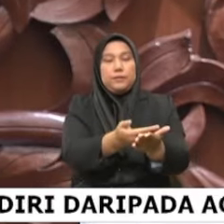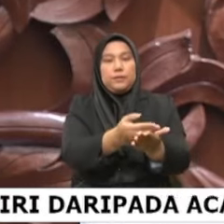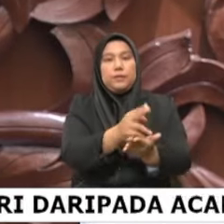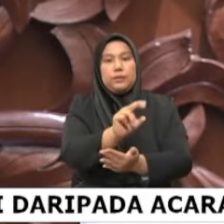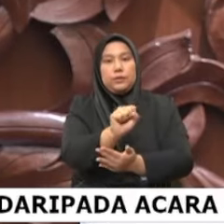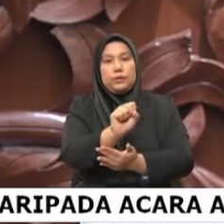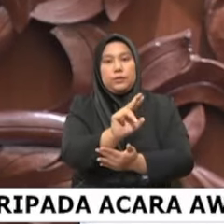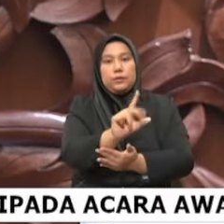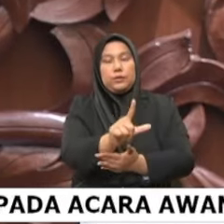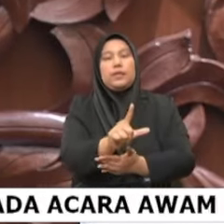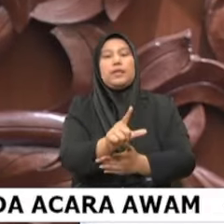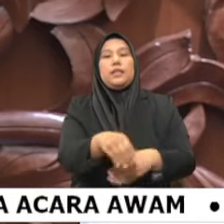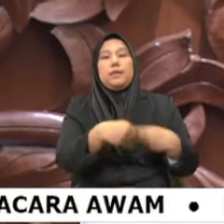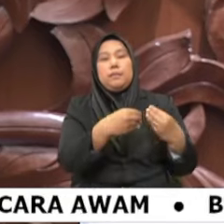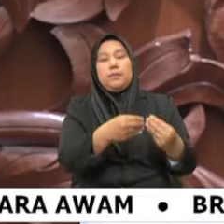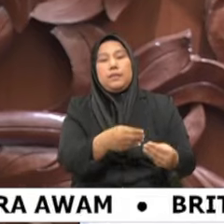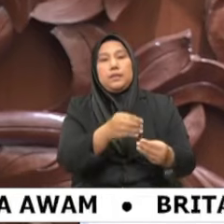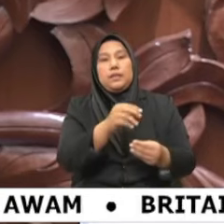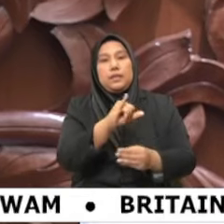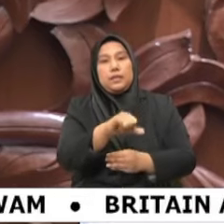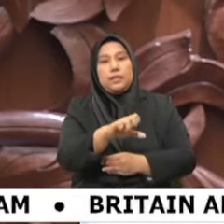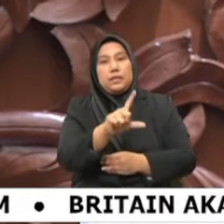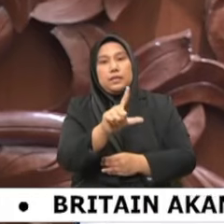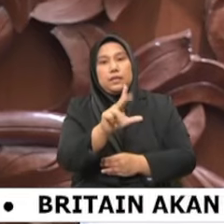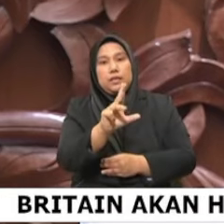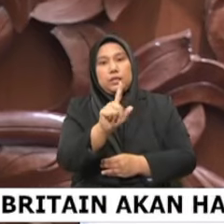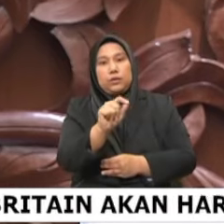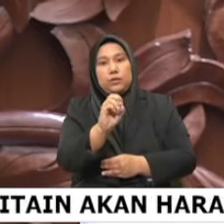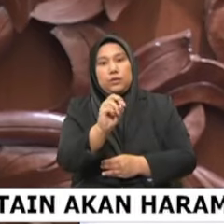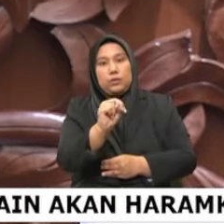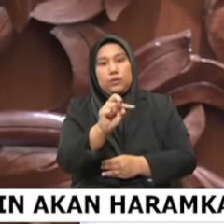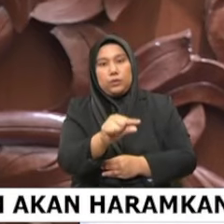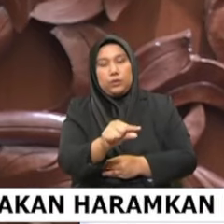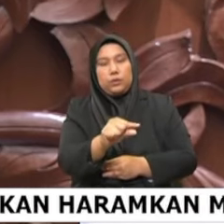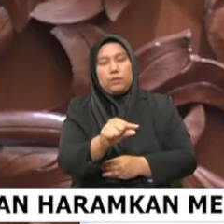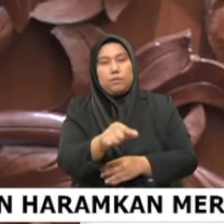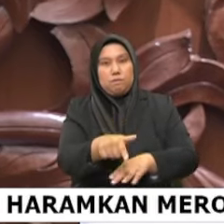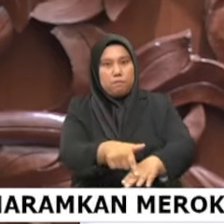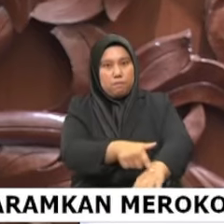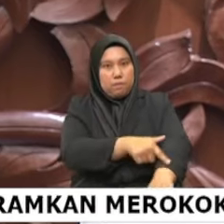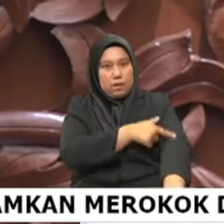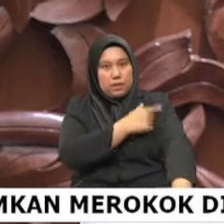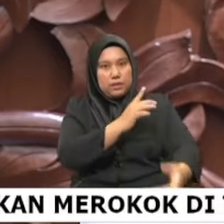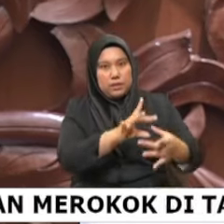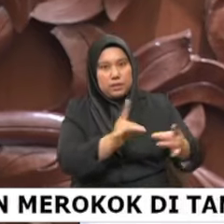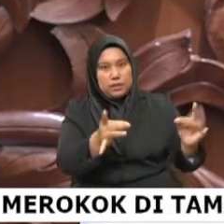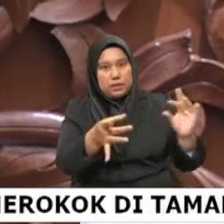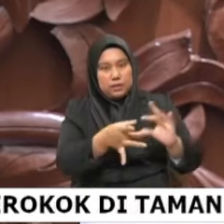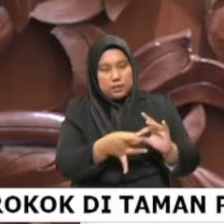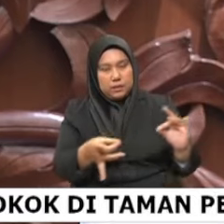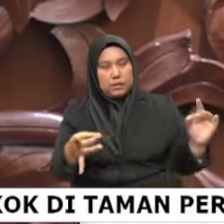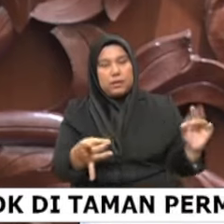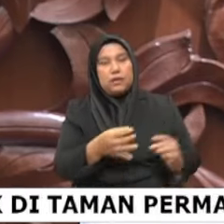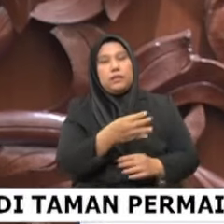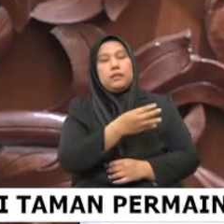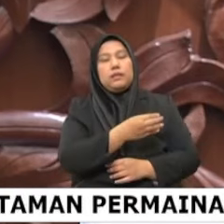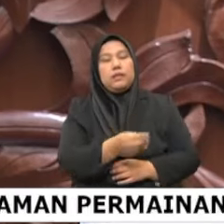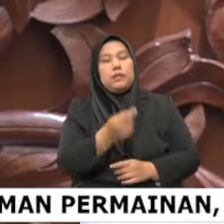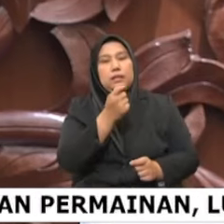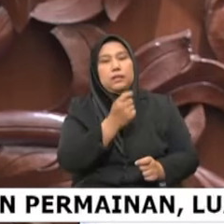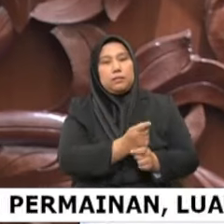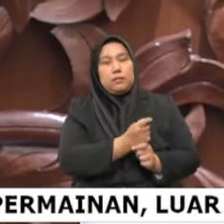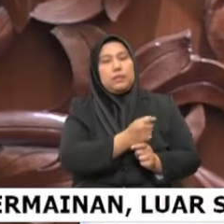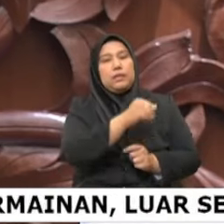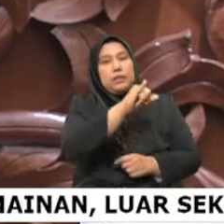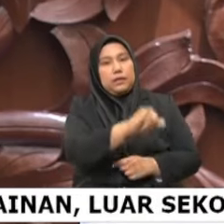oleh jurutong dan akan panjanglah cerita dia hinggalah membawa kepada ketetapan oleh Tuan Kuasa. Option